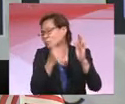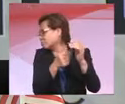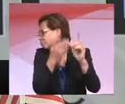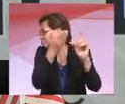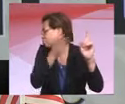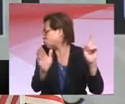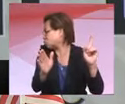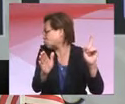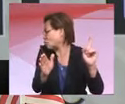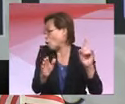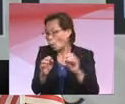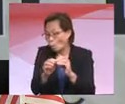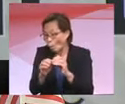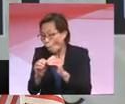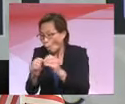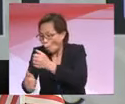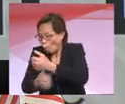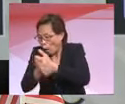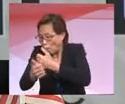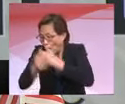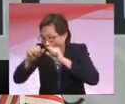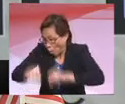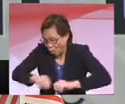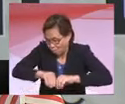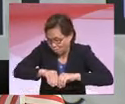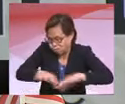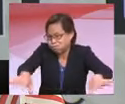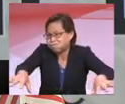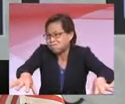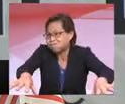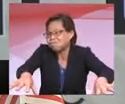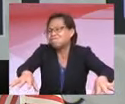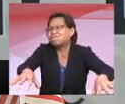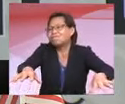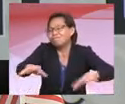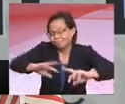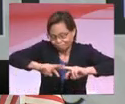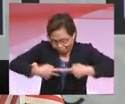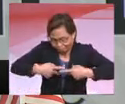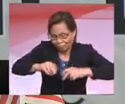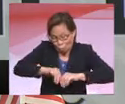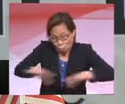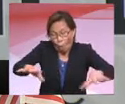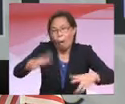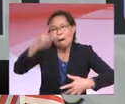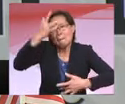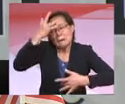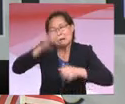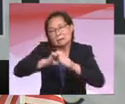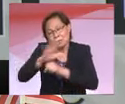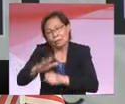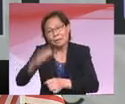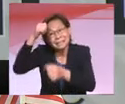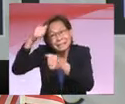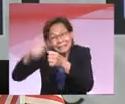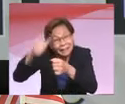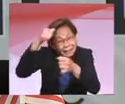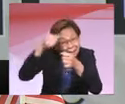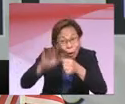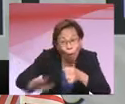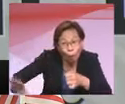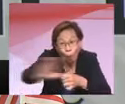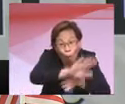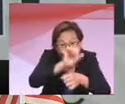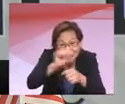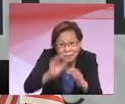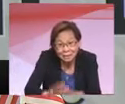akan meningkatkan risiko keboleh jangkitan dan penularan penyakit. Sekali lagi diingatkan kepada semua